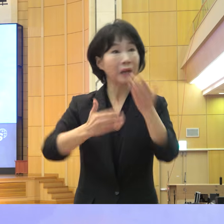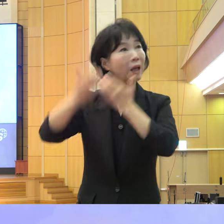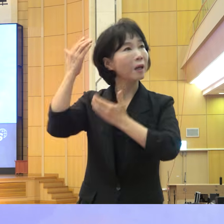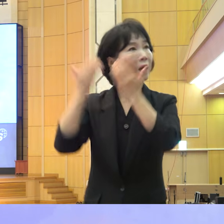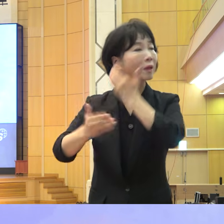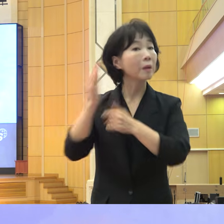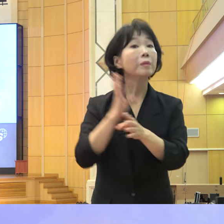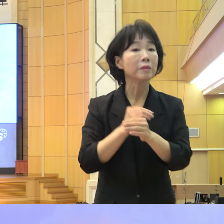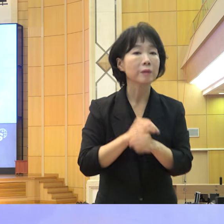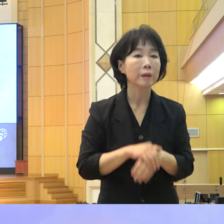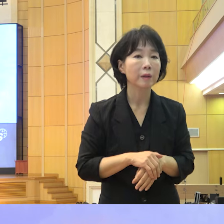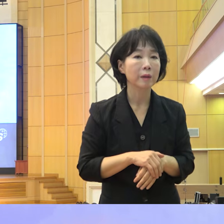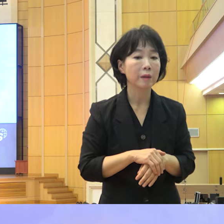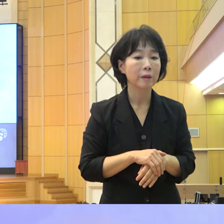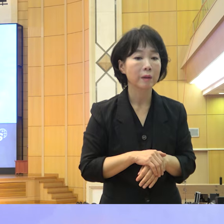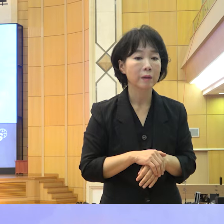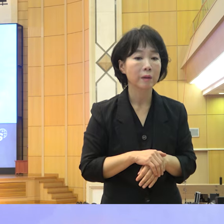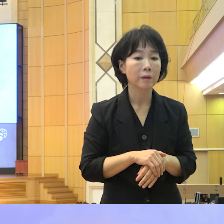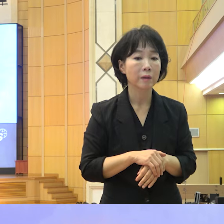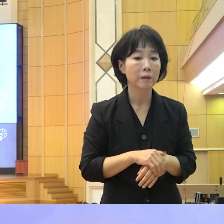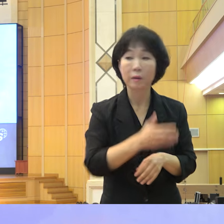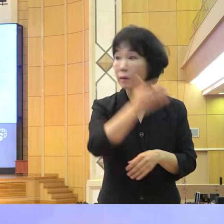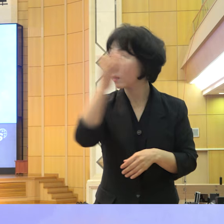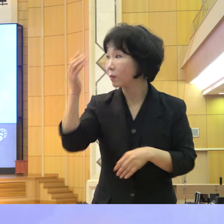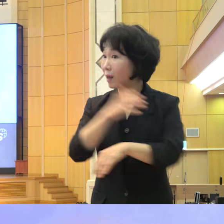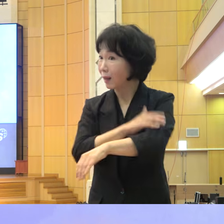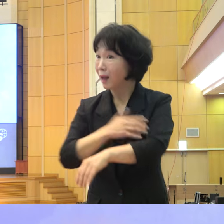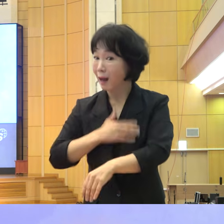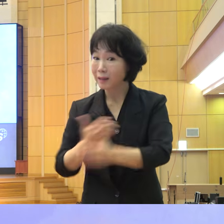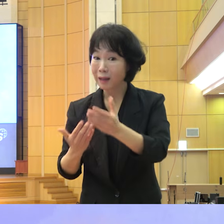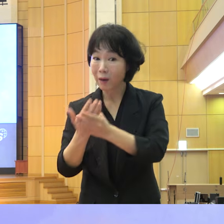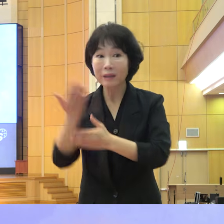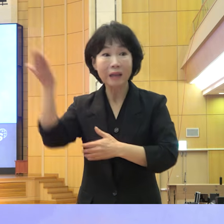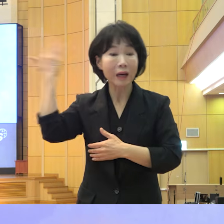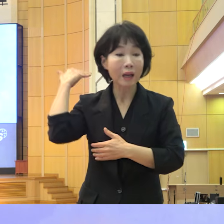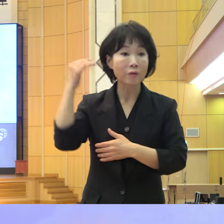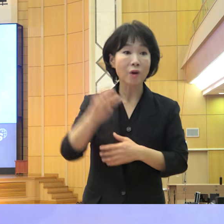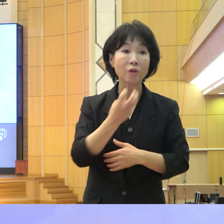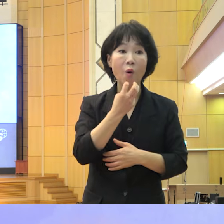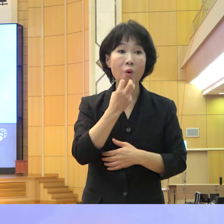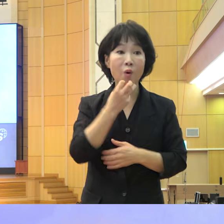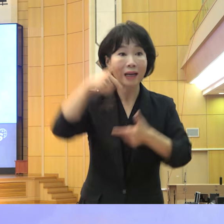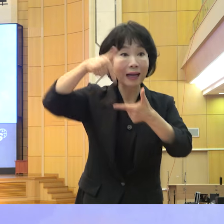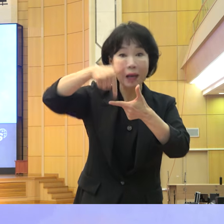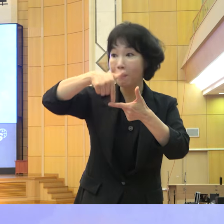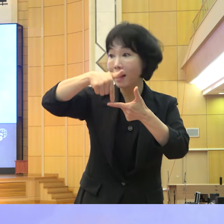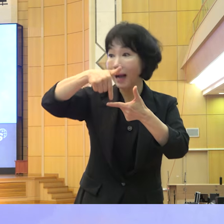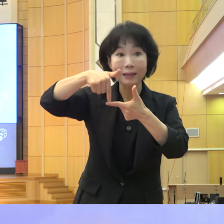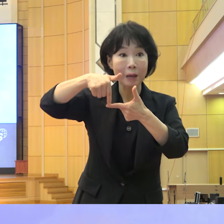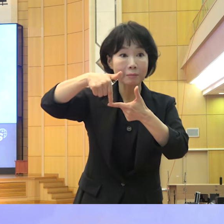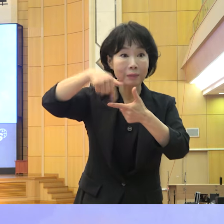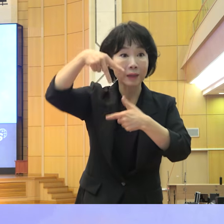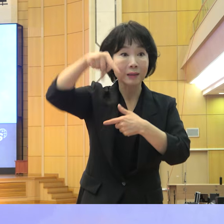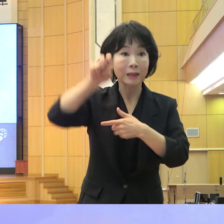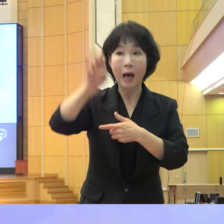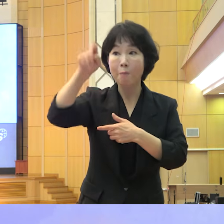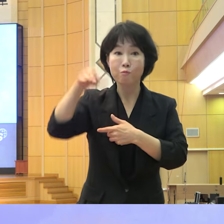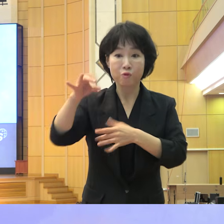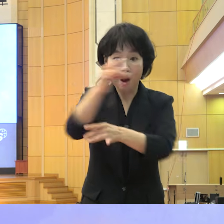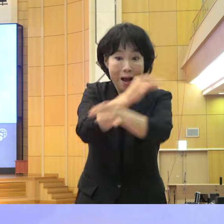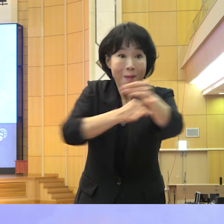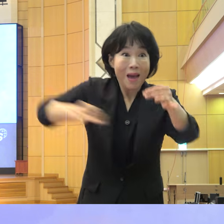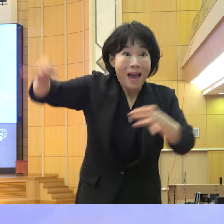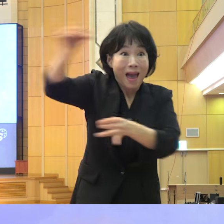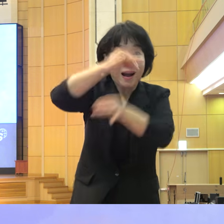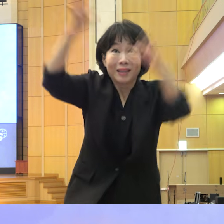예전에 여러분 잘 아는 사건이잖아요. 삼풍백화점 붕괴 사건. 엄청난